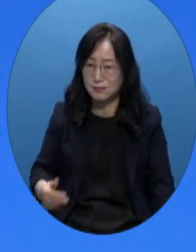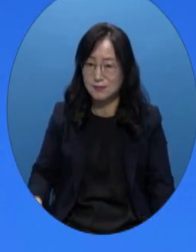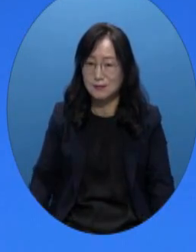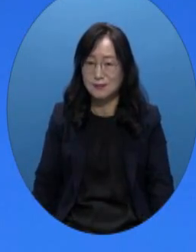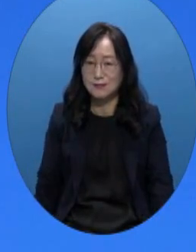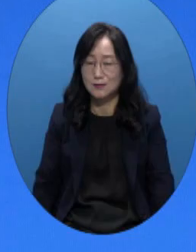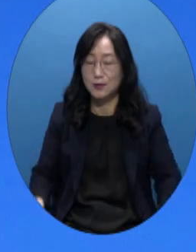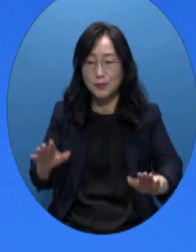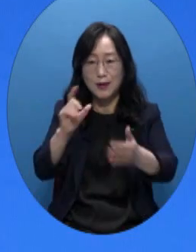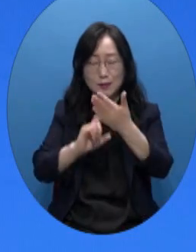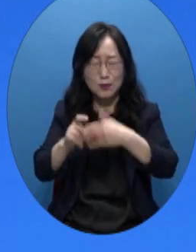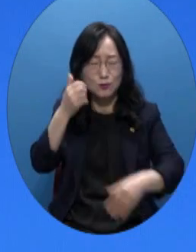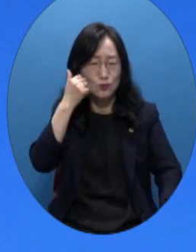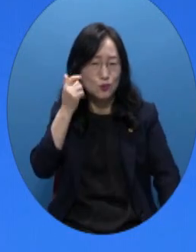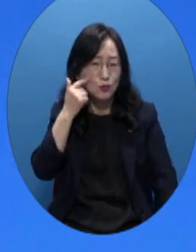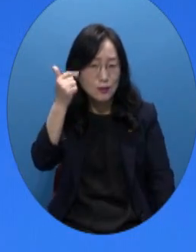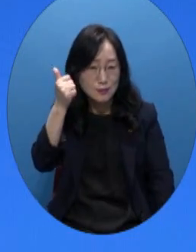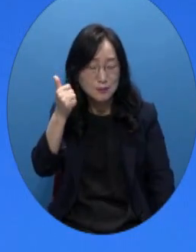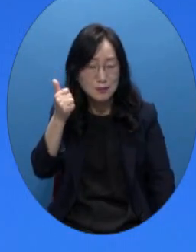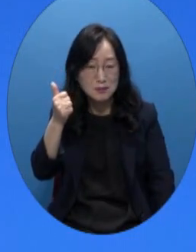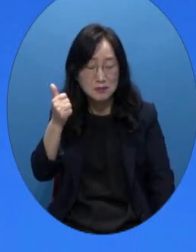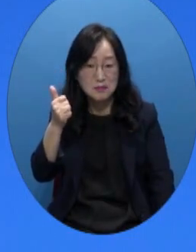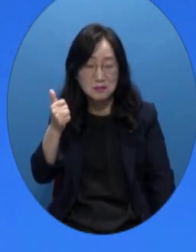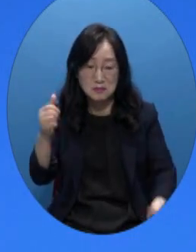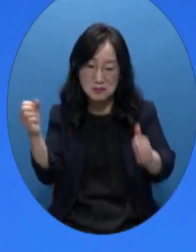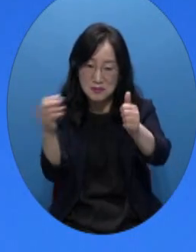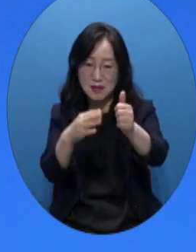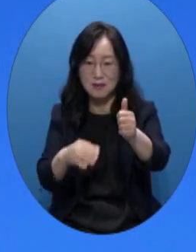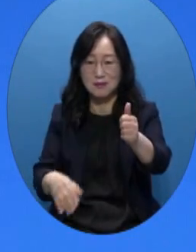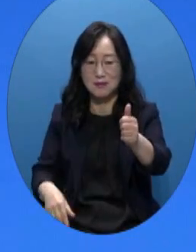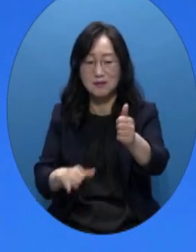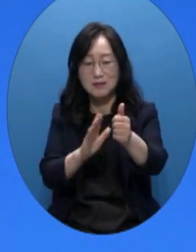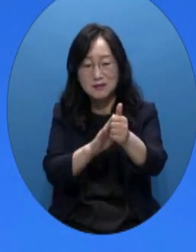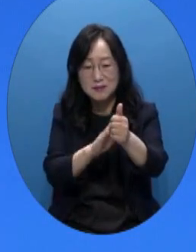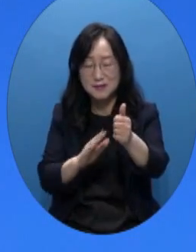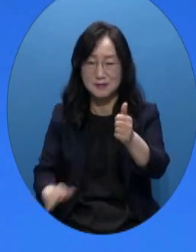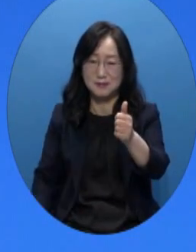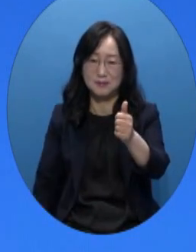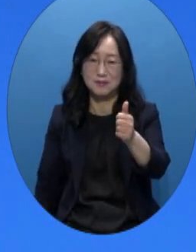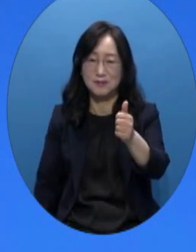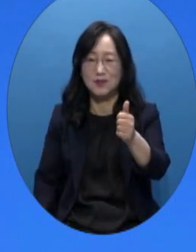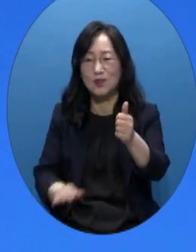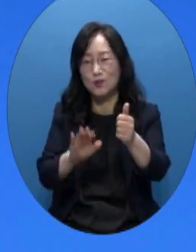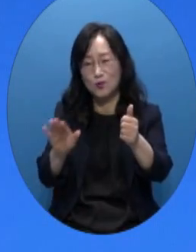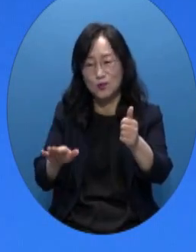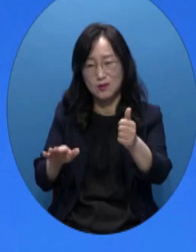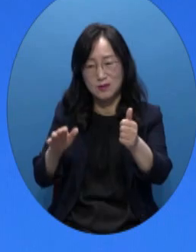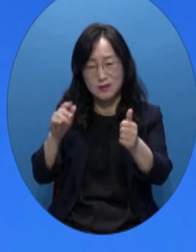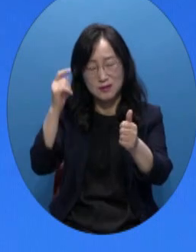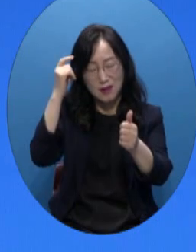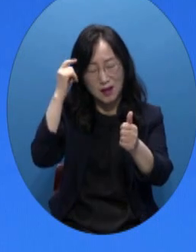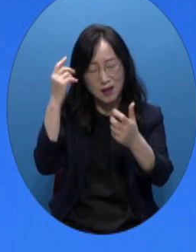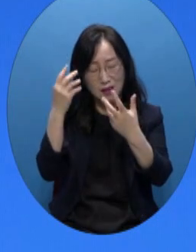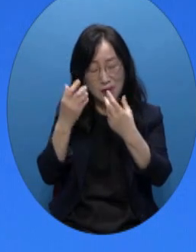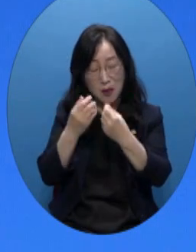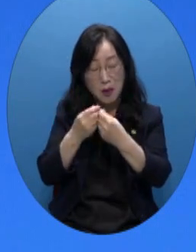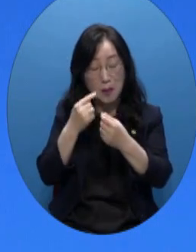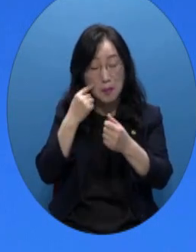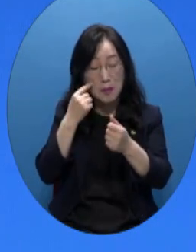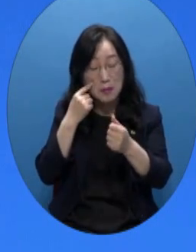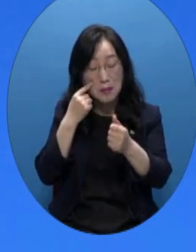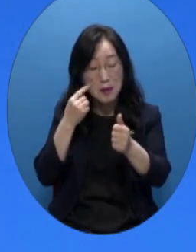오늘 아침 어느 목사님이 나한테 목사님 우리가 생각해야 될 내용이 있는데 한번 좀 보세요